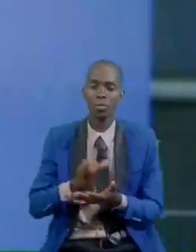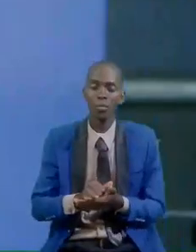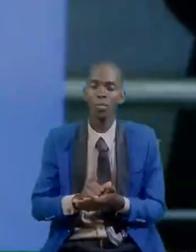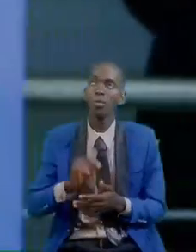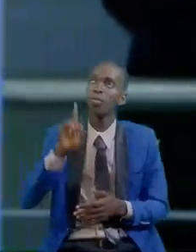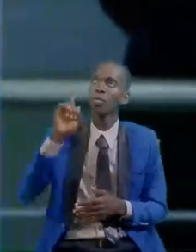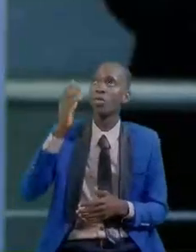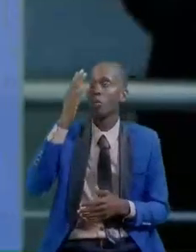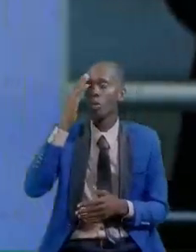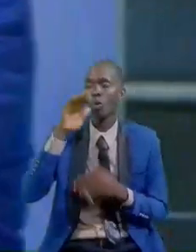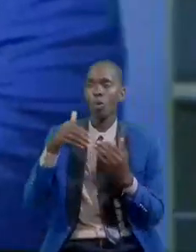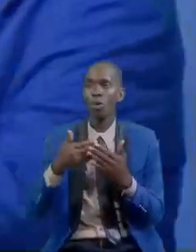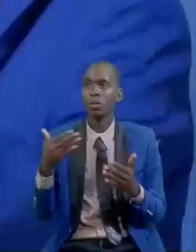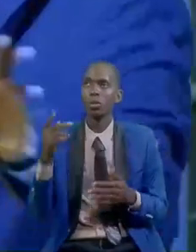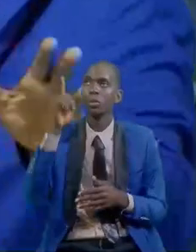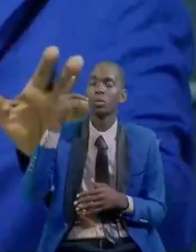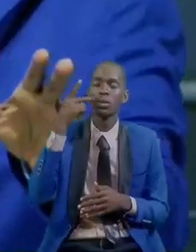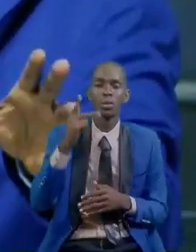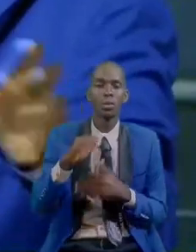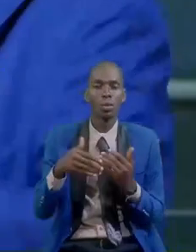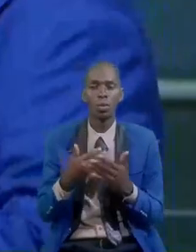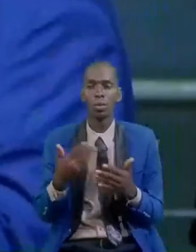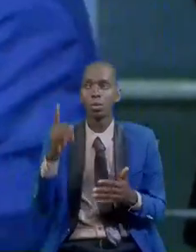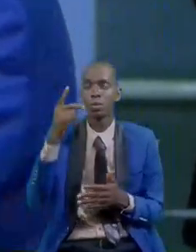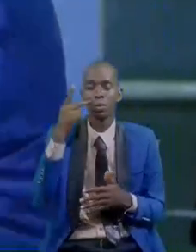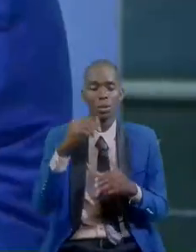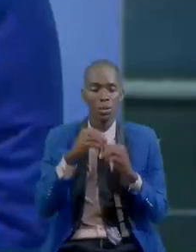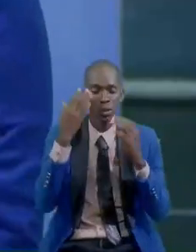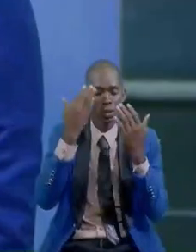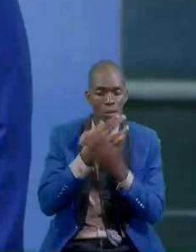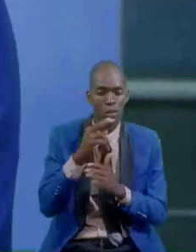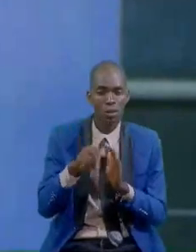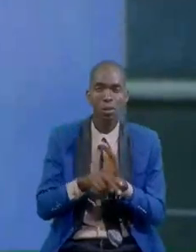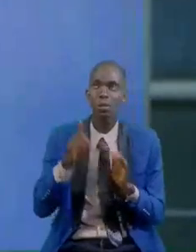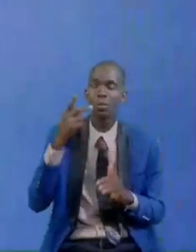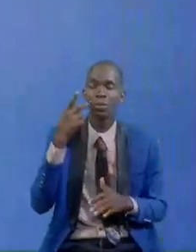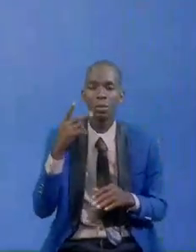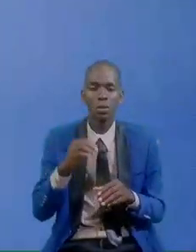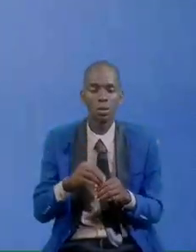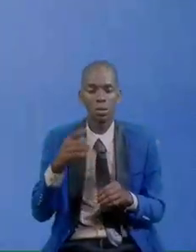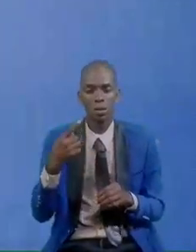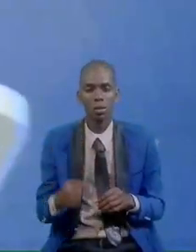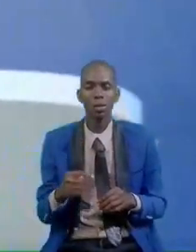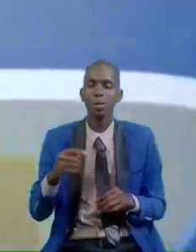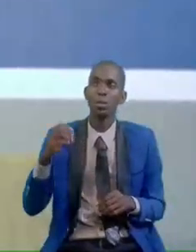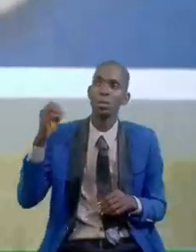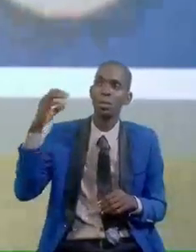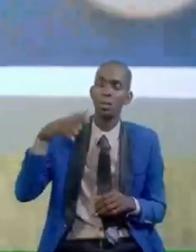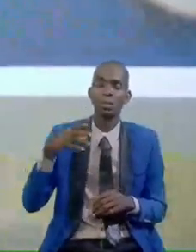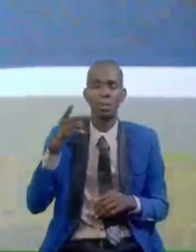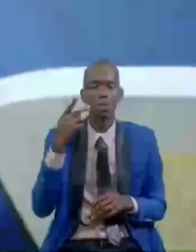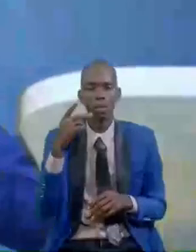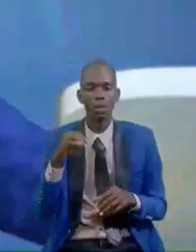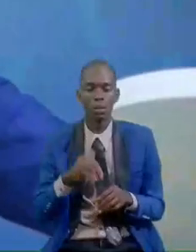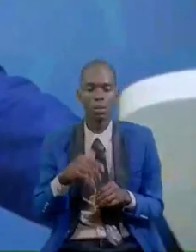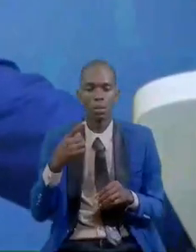toutes choses, tu vois toutes choses, tu vois dans les ténèbres, tu vois dans la lumière, tu vois en privé, tu vois en